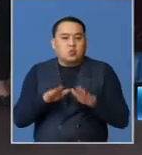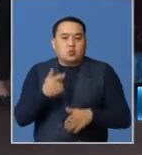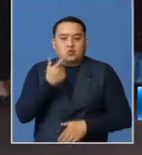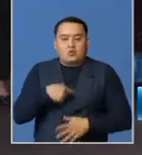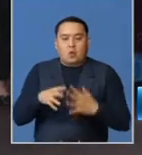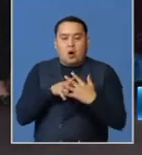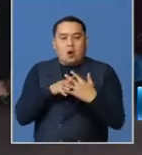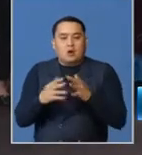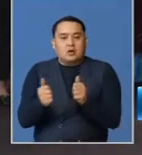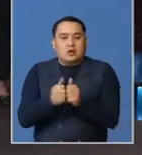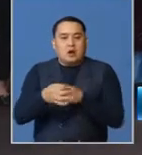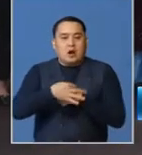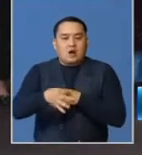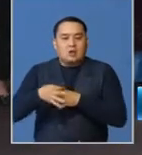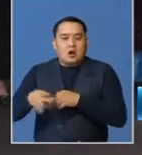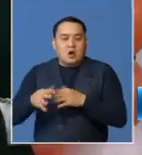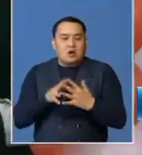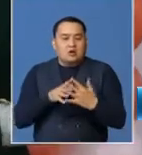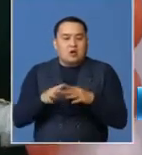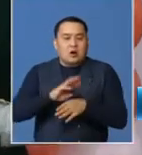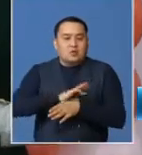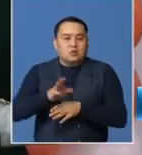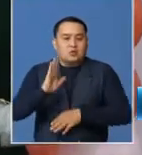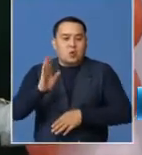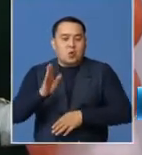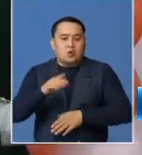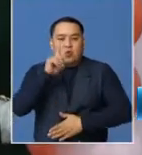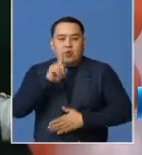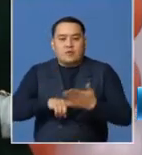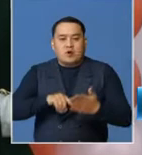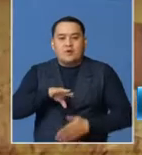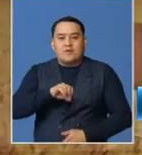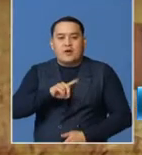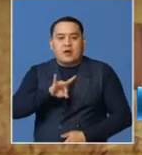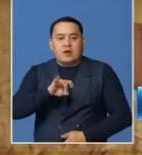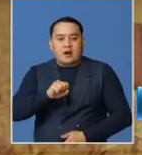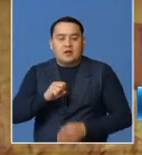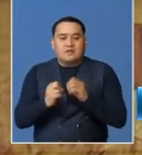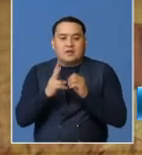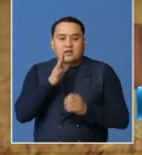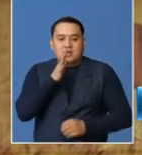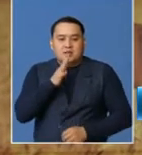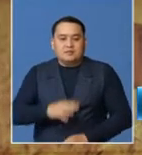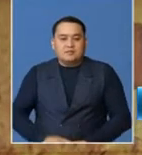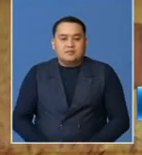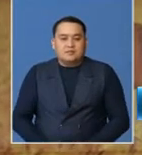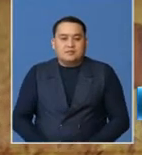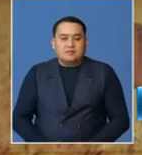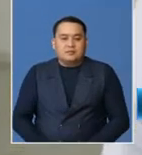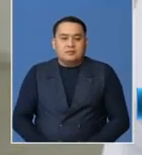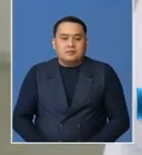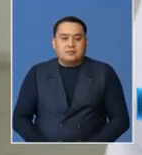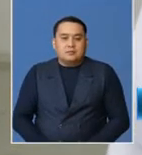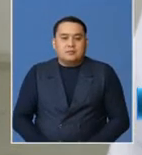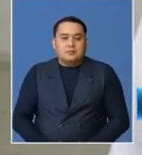аул, но и близлежащие села и районы. Впрочем, Вера Шульгина в этом деле уже 12 лет. Мы сделали